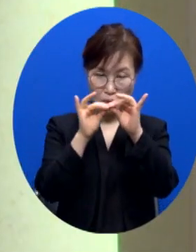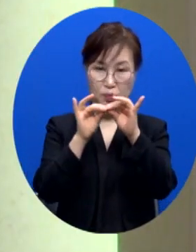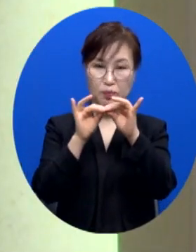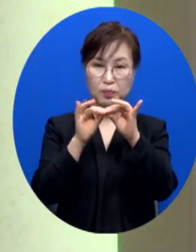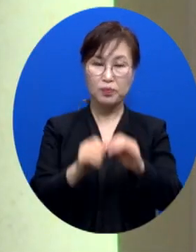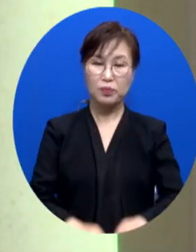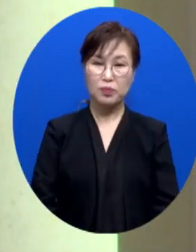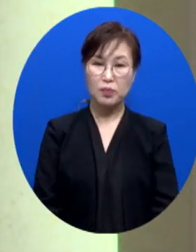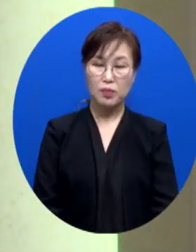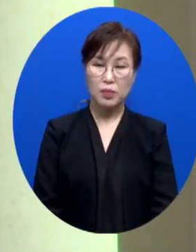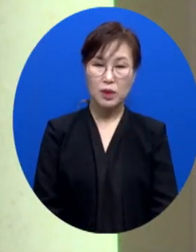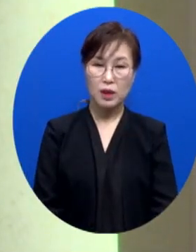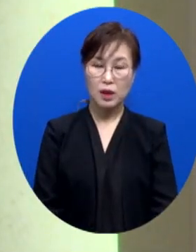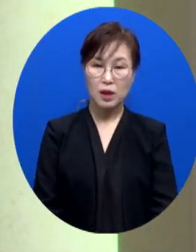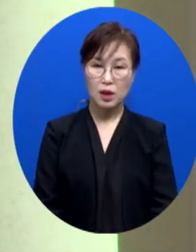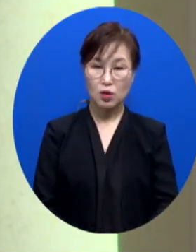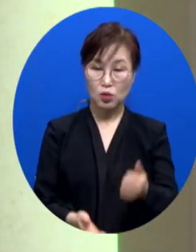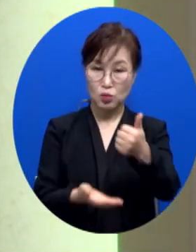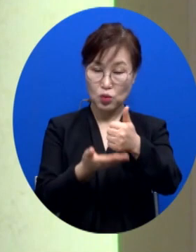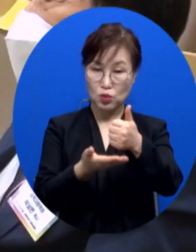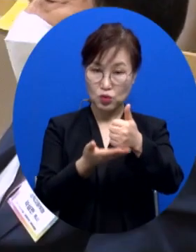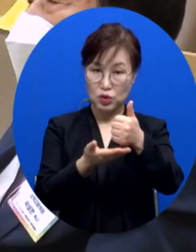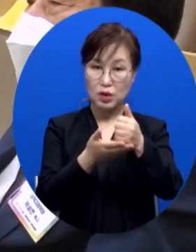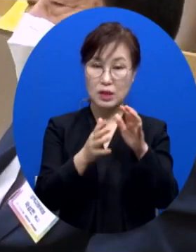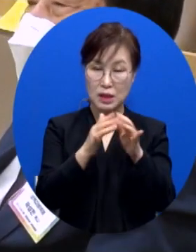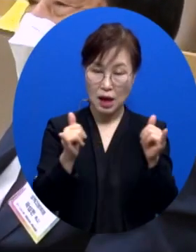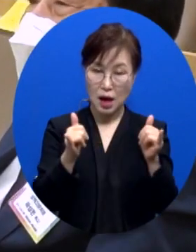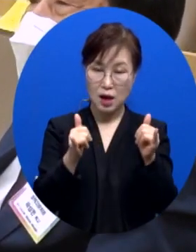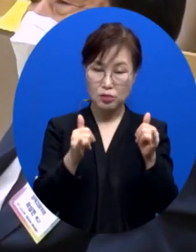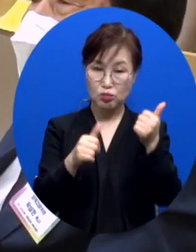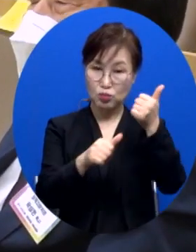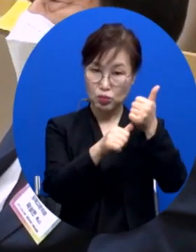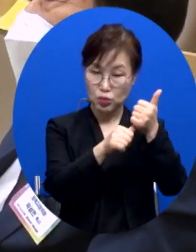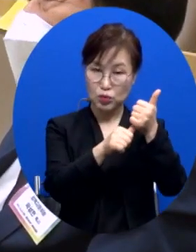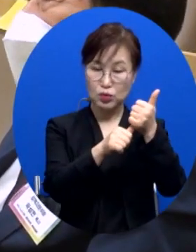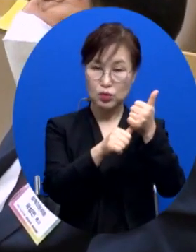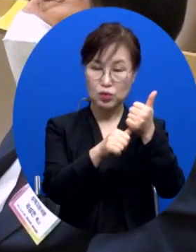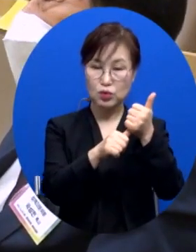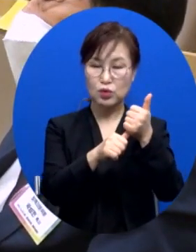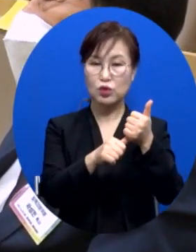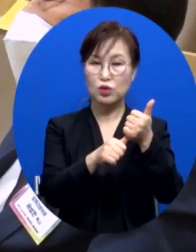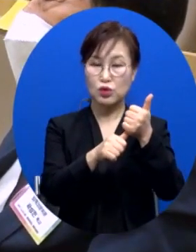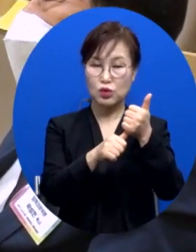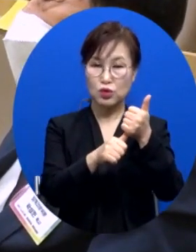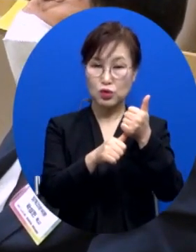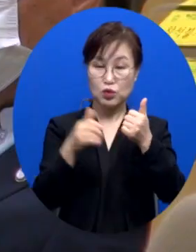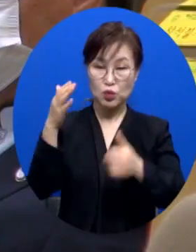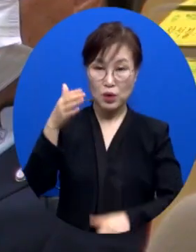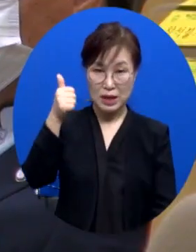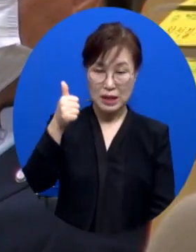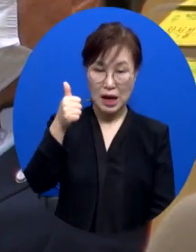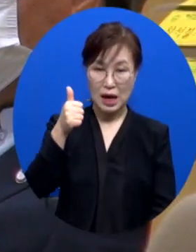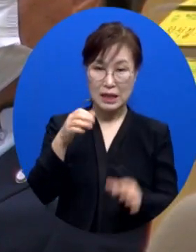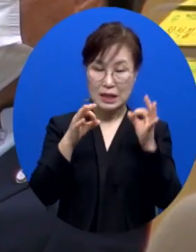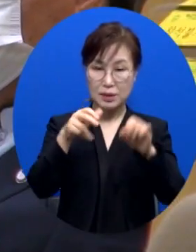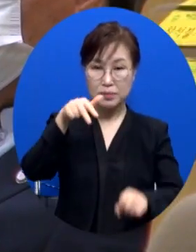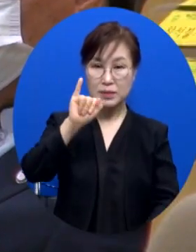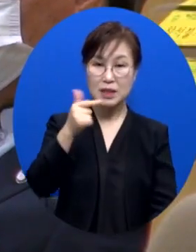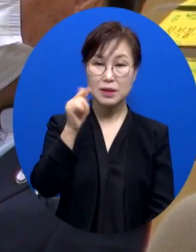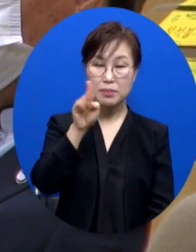받았습니다. 이 밖에도 후보 추천인은 목사 부총회장 후보에 제2부총회장이었던 하늘문교의 김진범